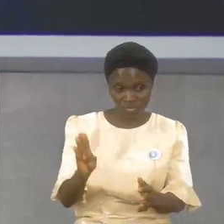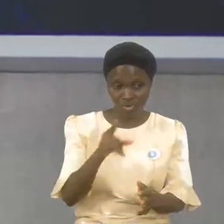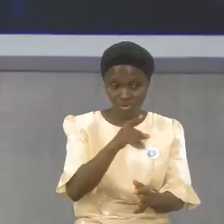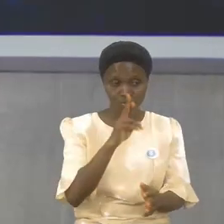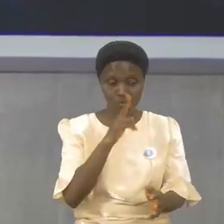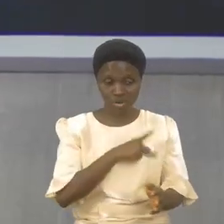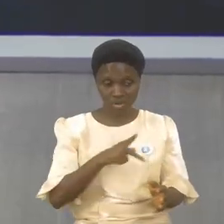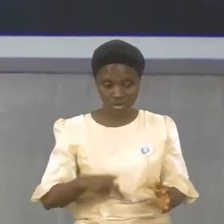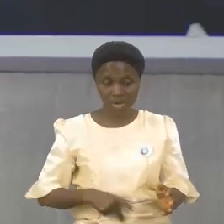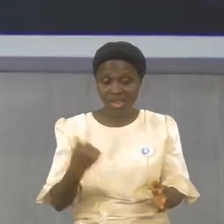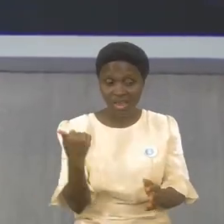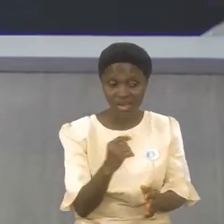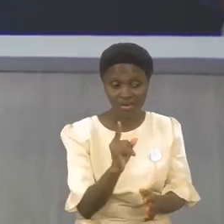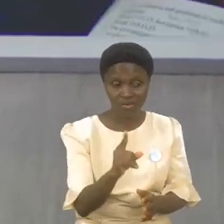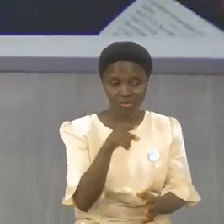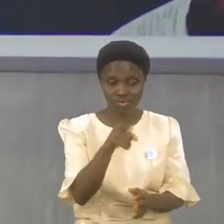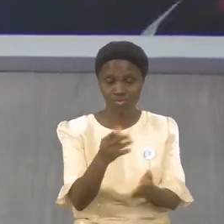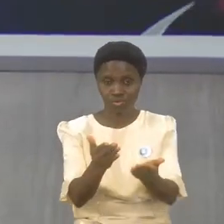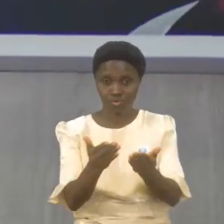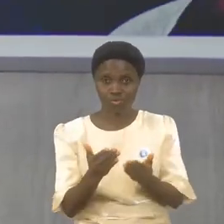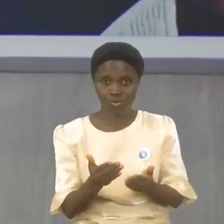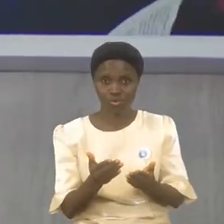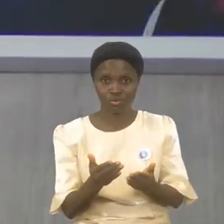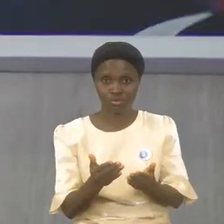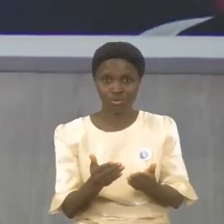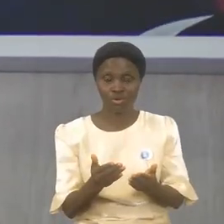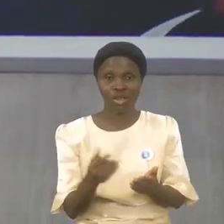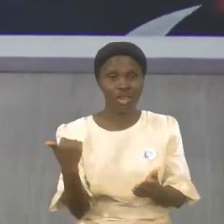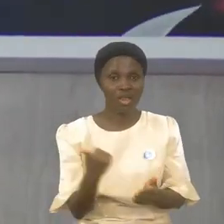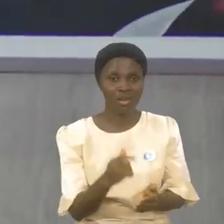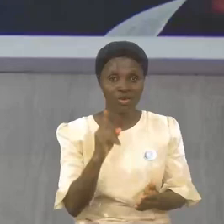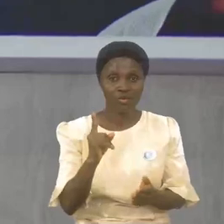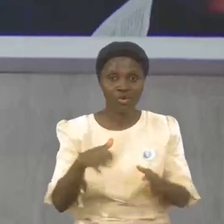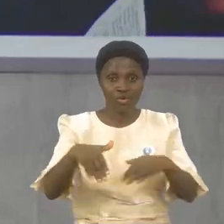interprétation que toi tu es le roi